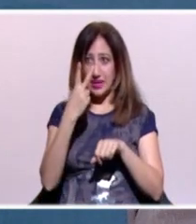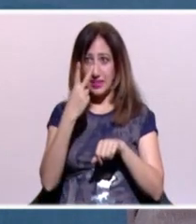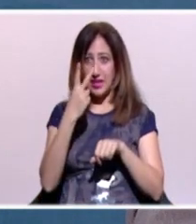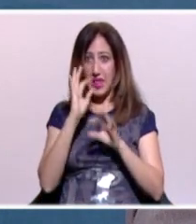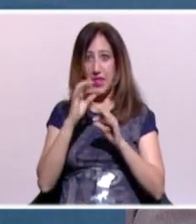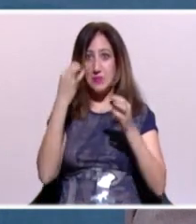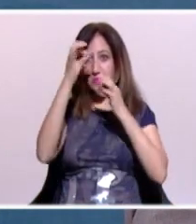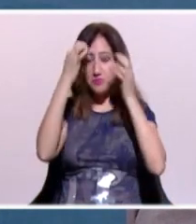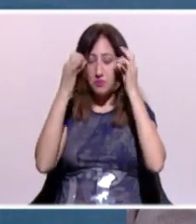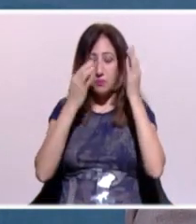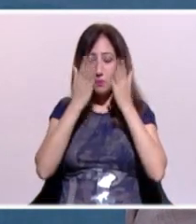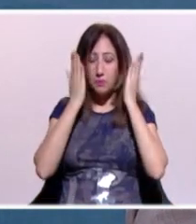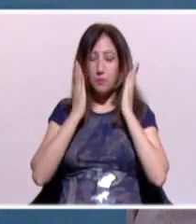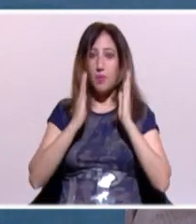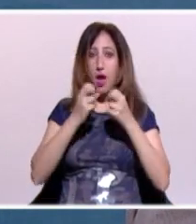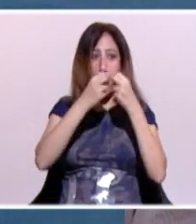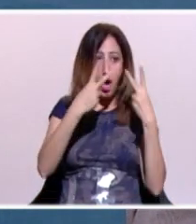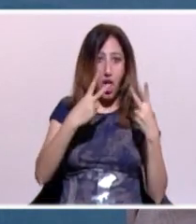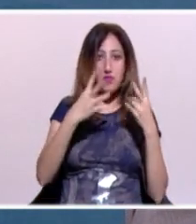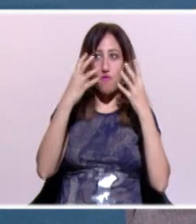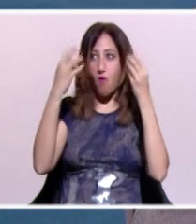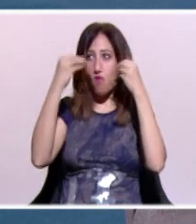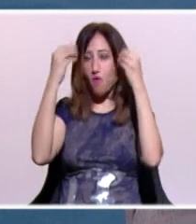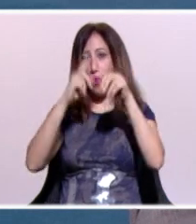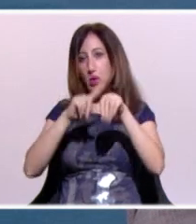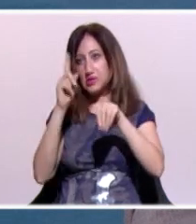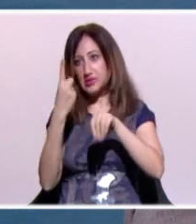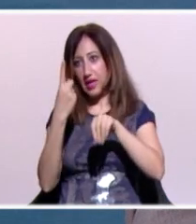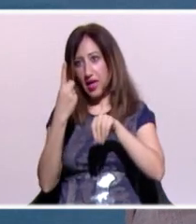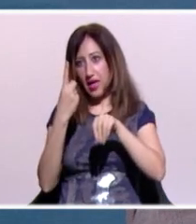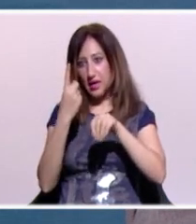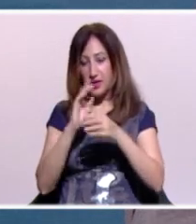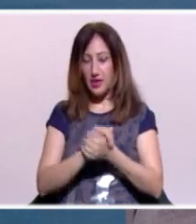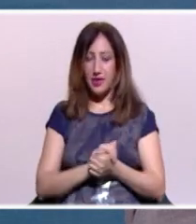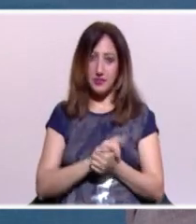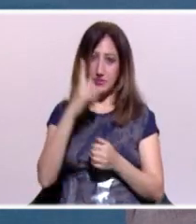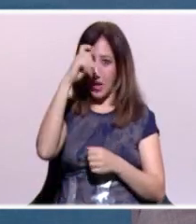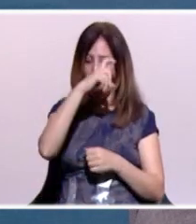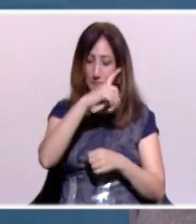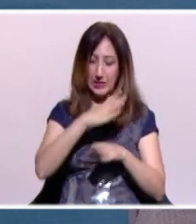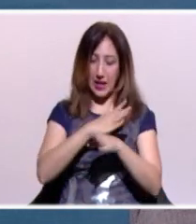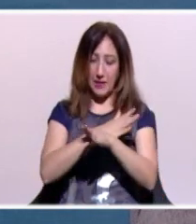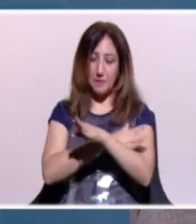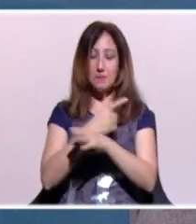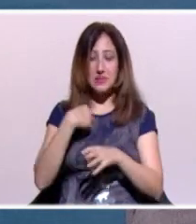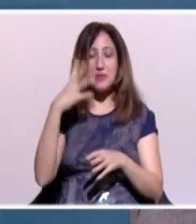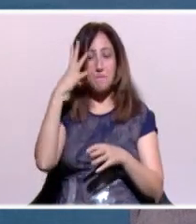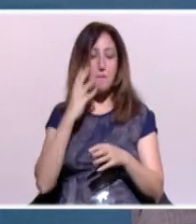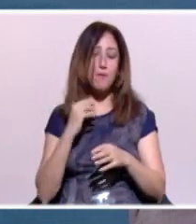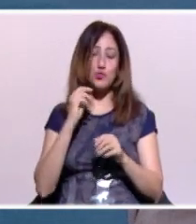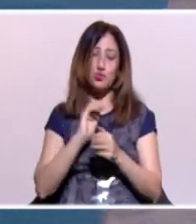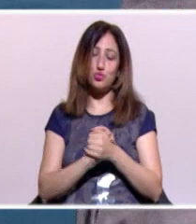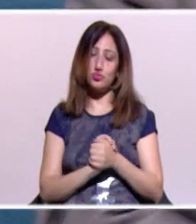اوردر علشان احط الدقن واظبطها وبعدين اشيلها، فكان موضوع صعب، بس انا كنت مستمتع الحقيقه.